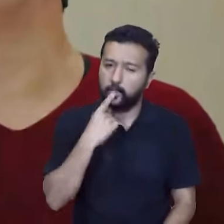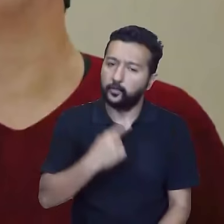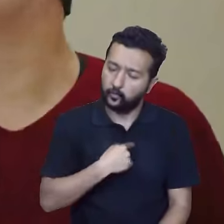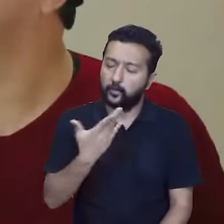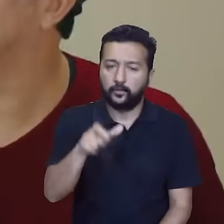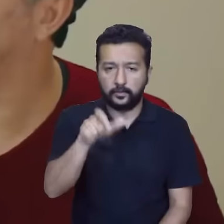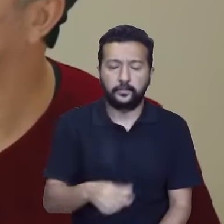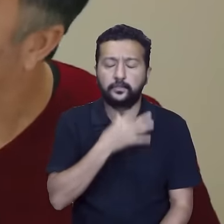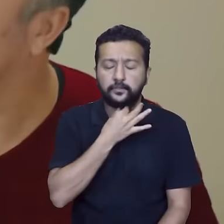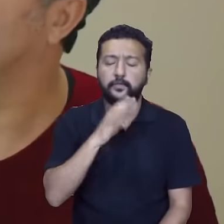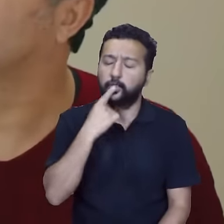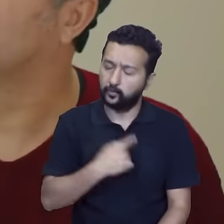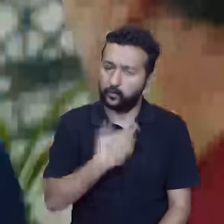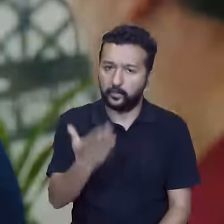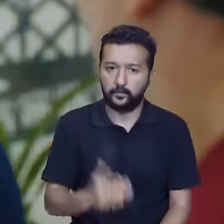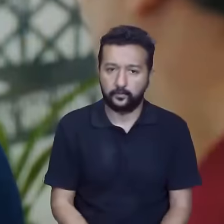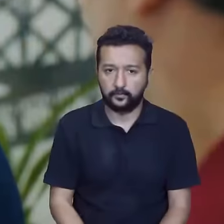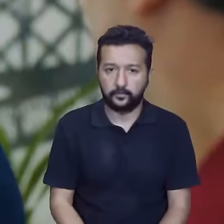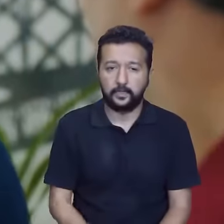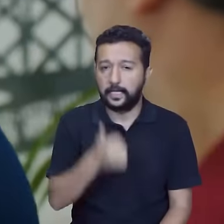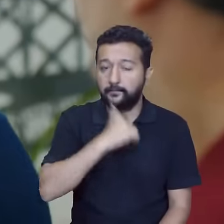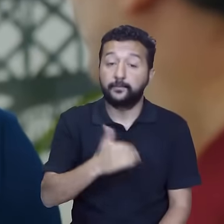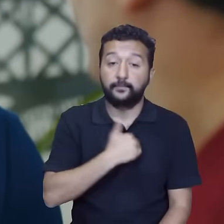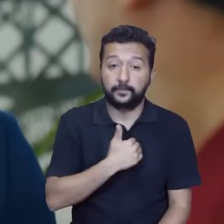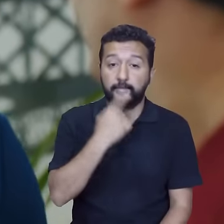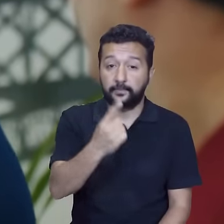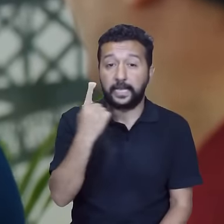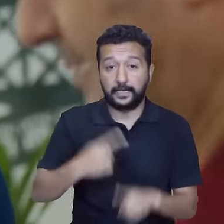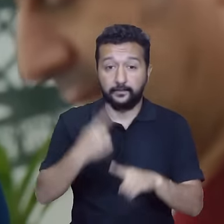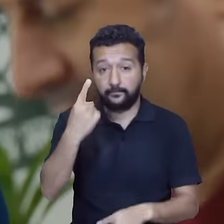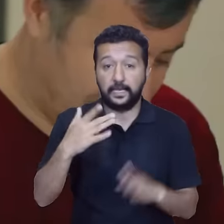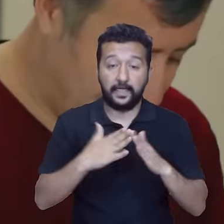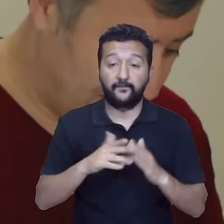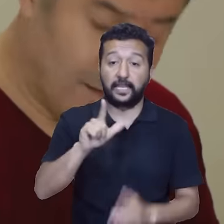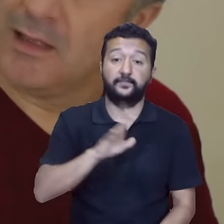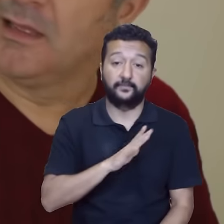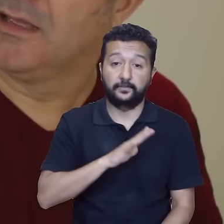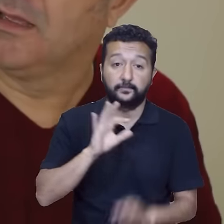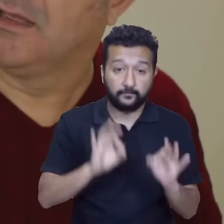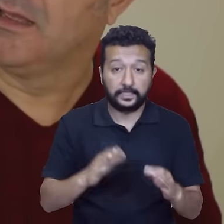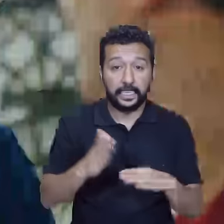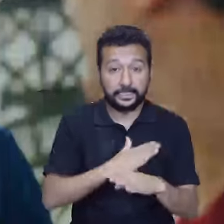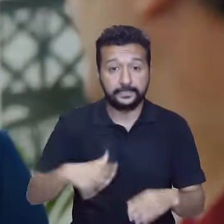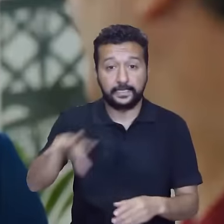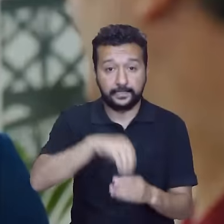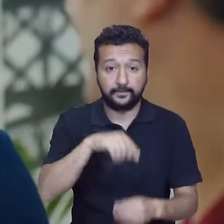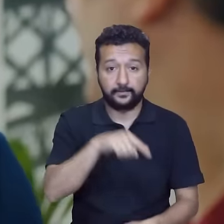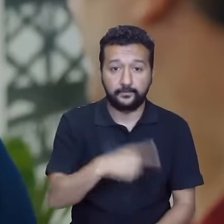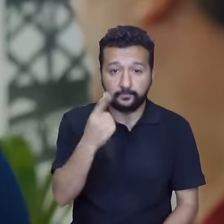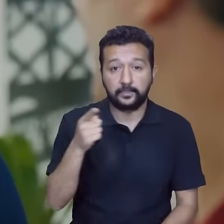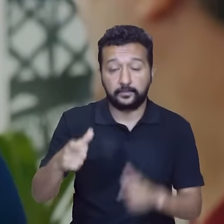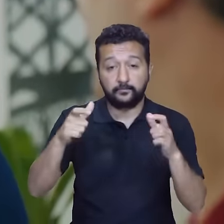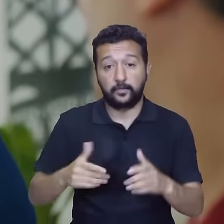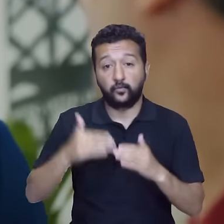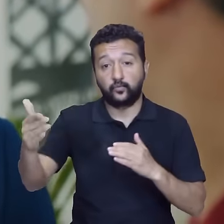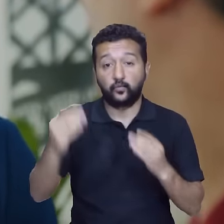Estağfurullah koçum, rica ne demek? Söyle. Abi benim 1+1 bir eve ihtiyacım var. Mümkünse eşyalı. Ha bir de